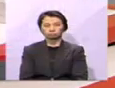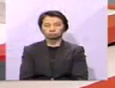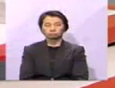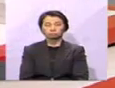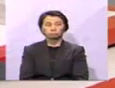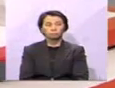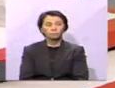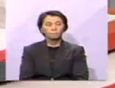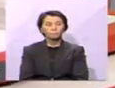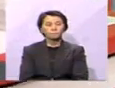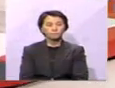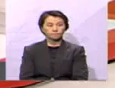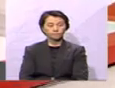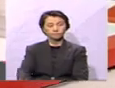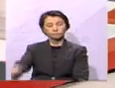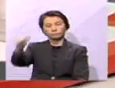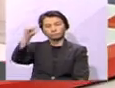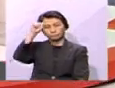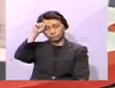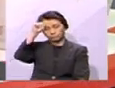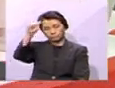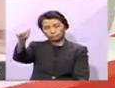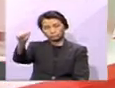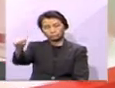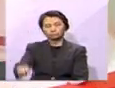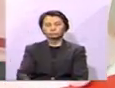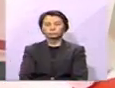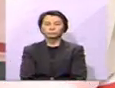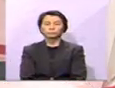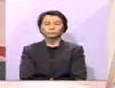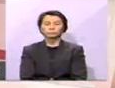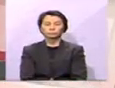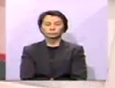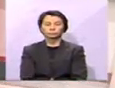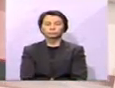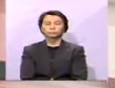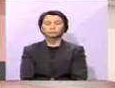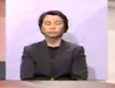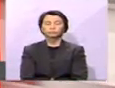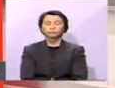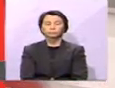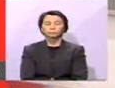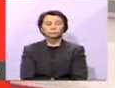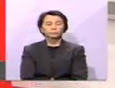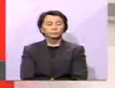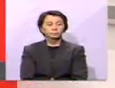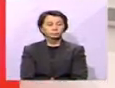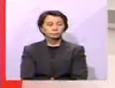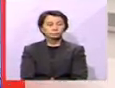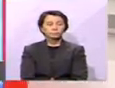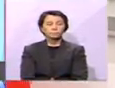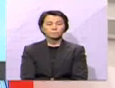kekal Assalamualaikum salam sejahtera nasional8 edisi Rabu 3 Januari bersama saya